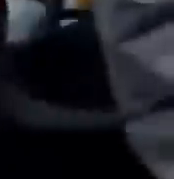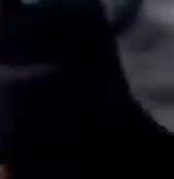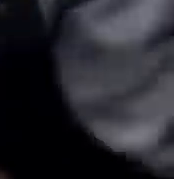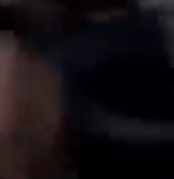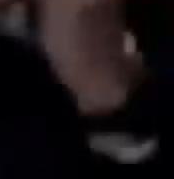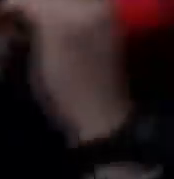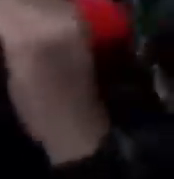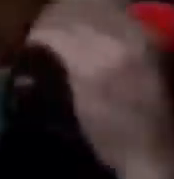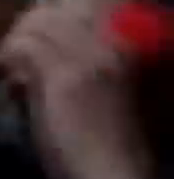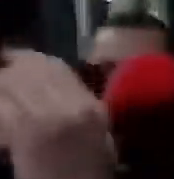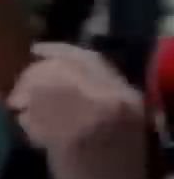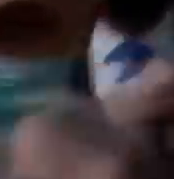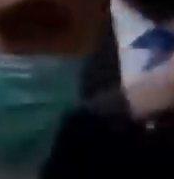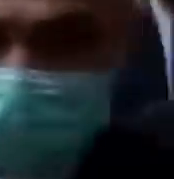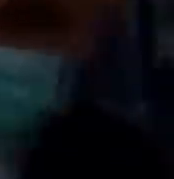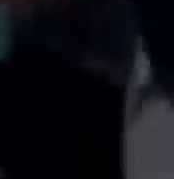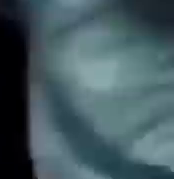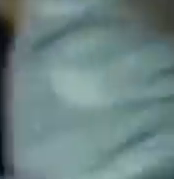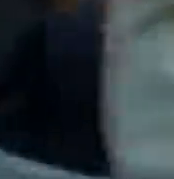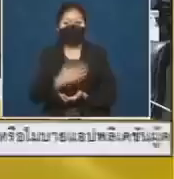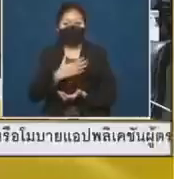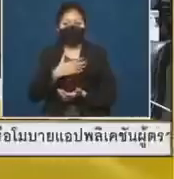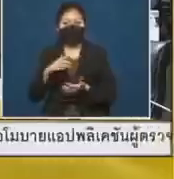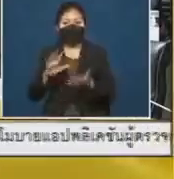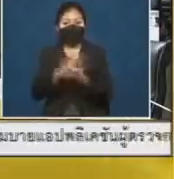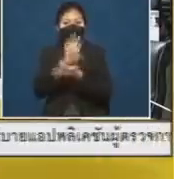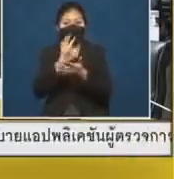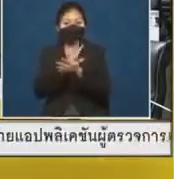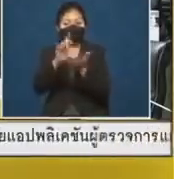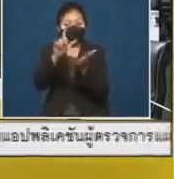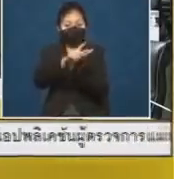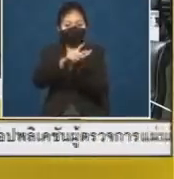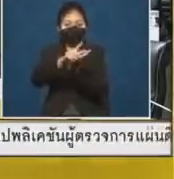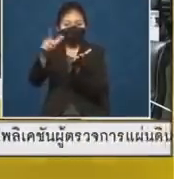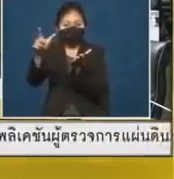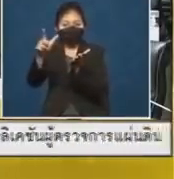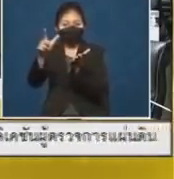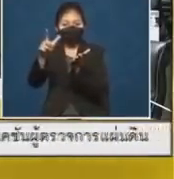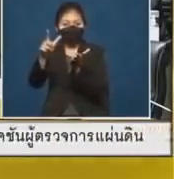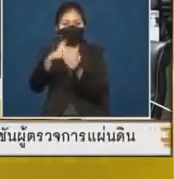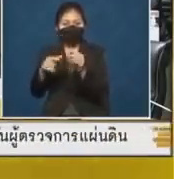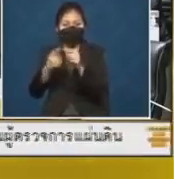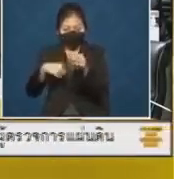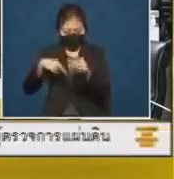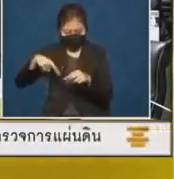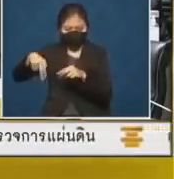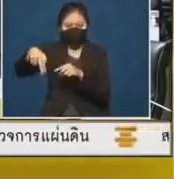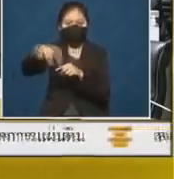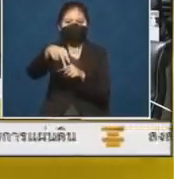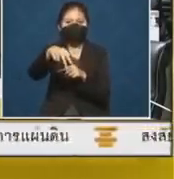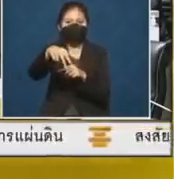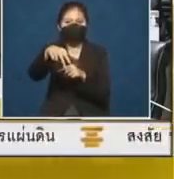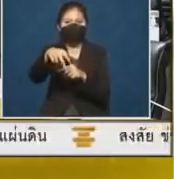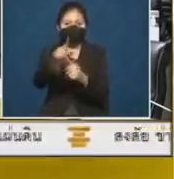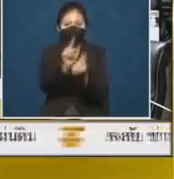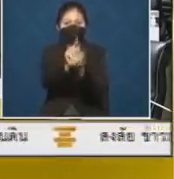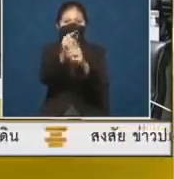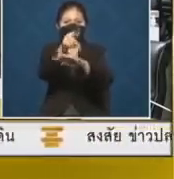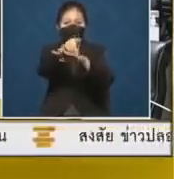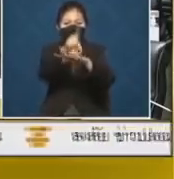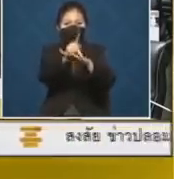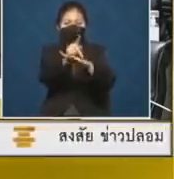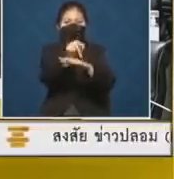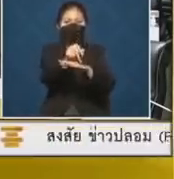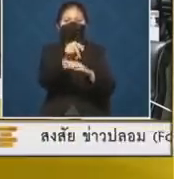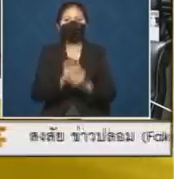ไงแล้วก็ถามกลับว่าแล้วไปเข้าข้างใครซึ่งก็พบว่าสสของพรรคของคุณมิ่งขวัญไปโหวตสนับส